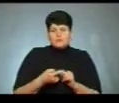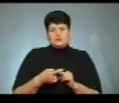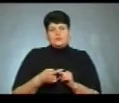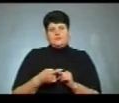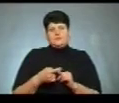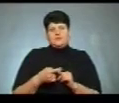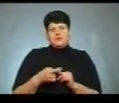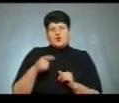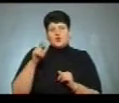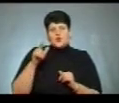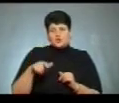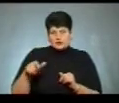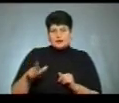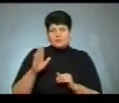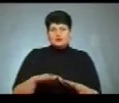надавати послуги,